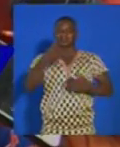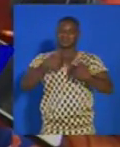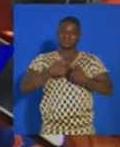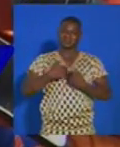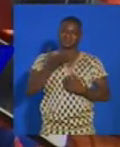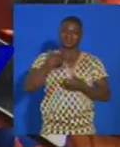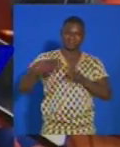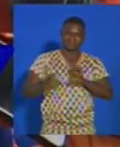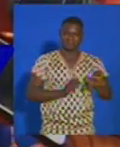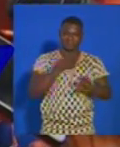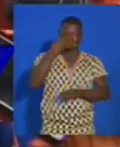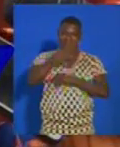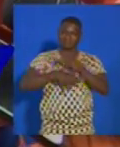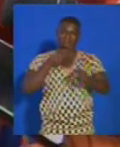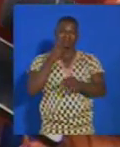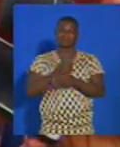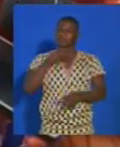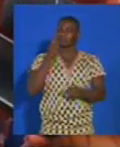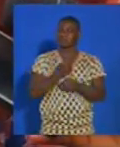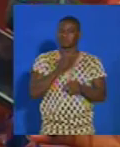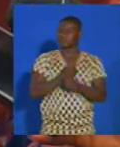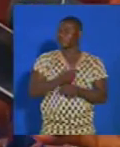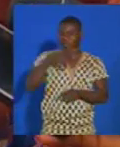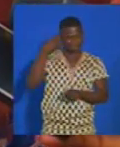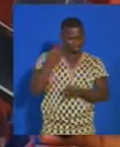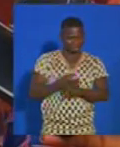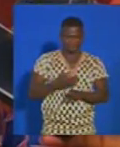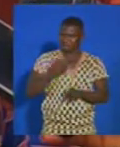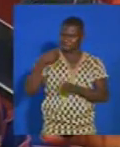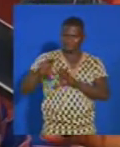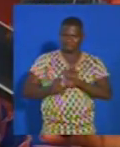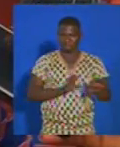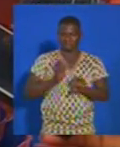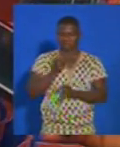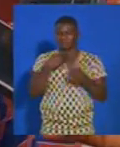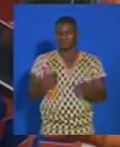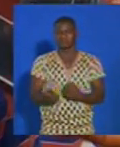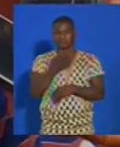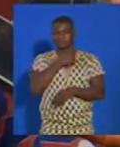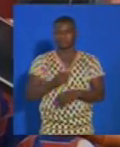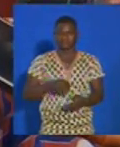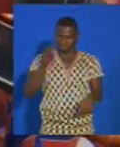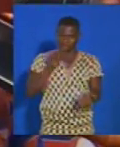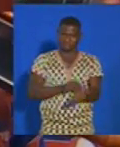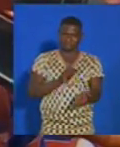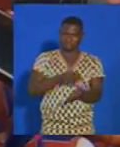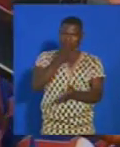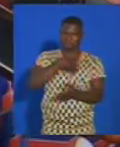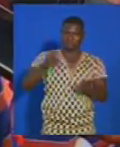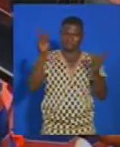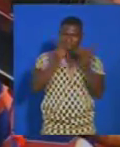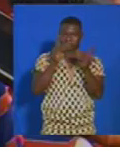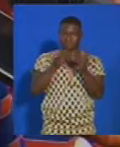couronné 4 ans de dur labeur qui fait de nous aujourd'hui des gynécologues obstétriciens. Et nous saisissons